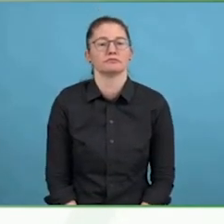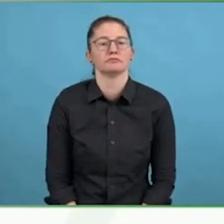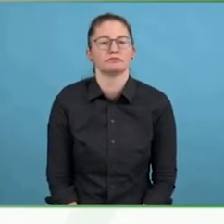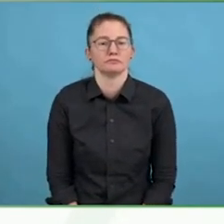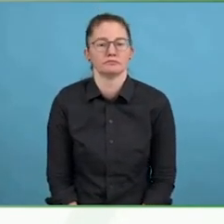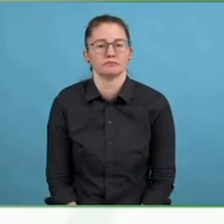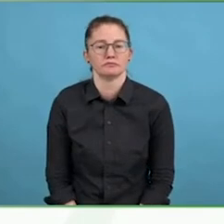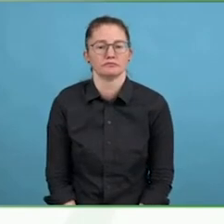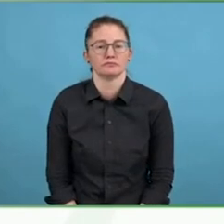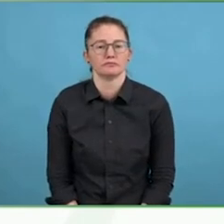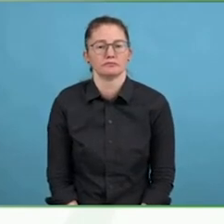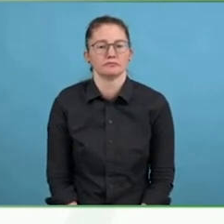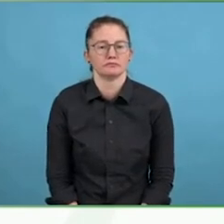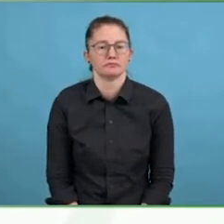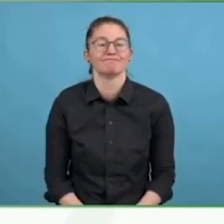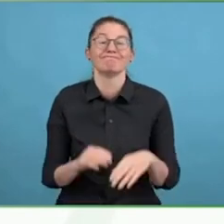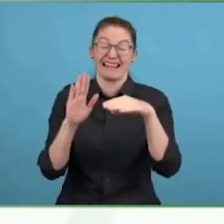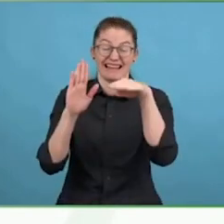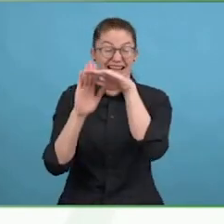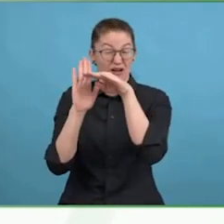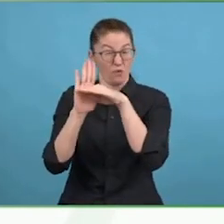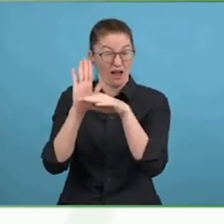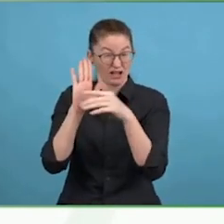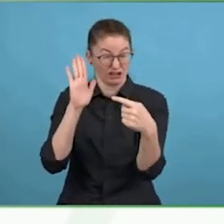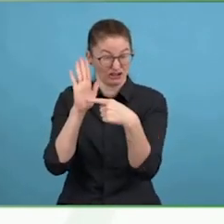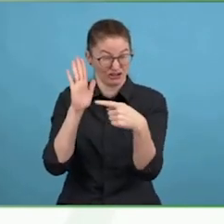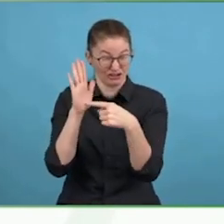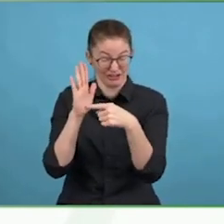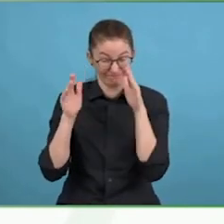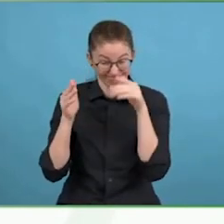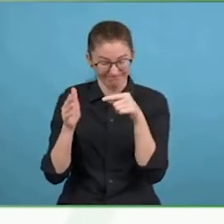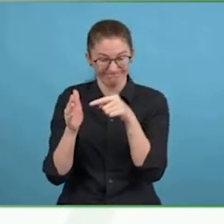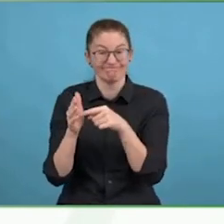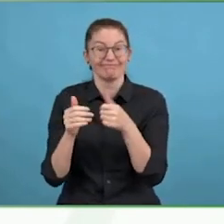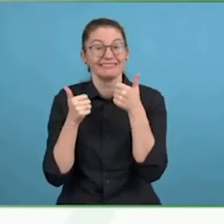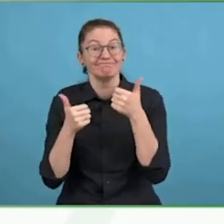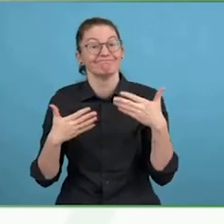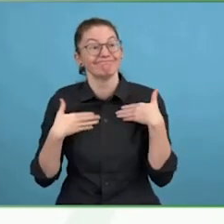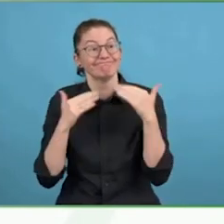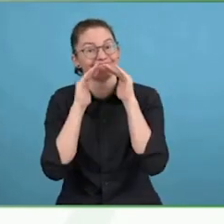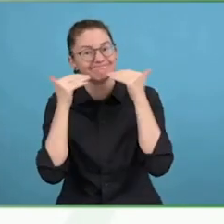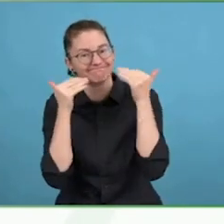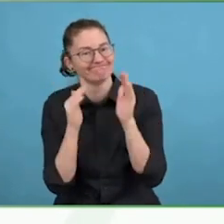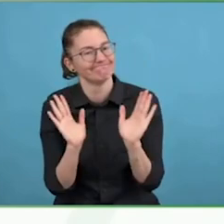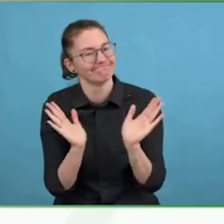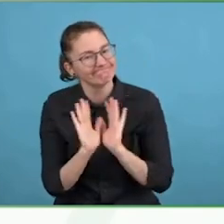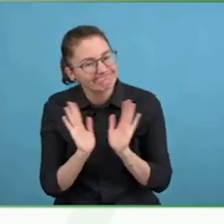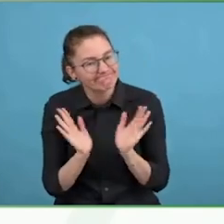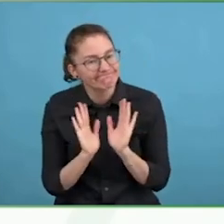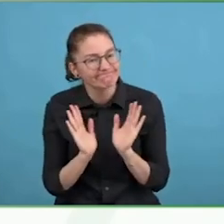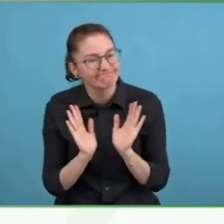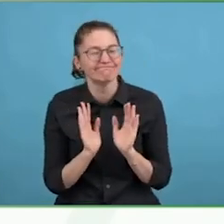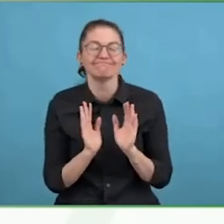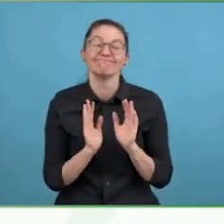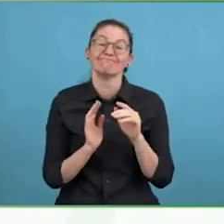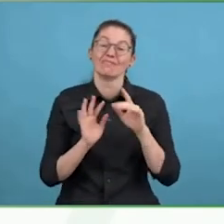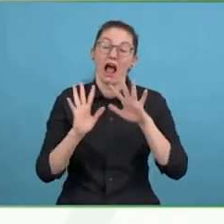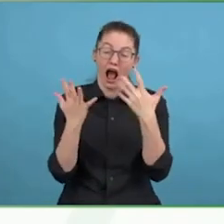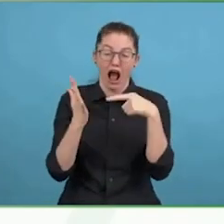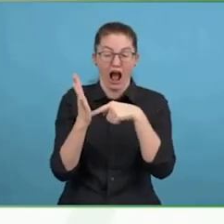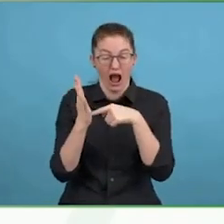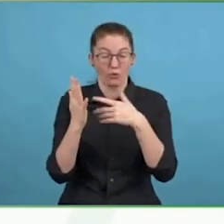توسعه با مشکلات اقتصادی و اجتماعی مختلفی دست و پنجه نرم می‌کنه. As a developing